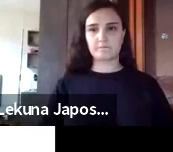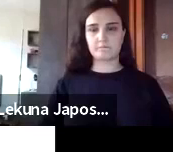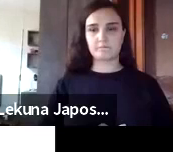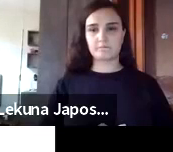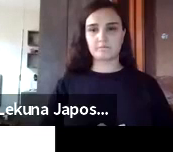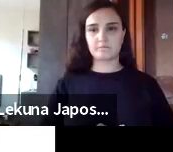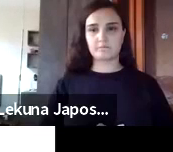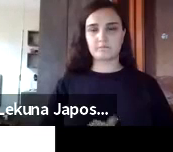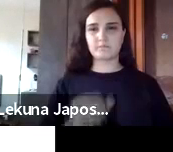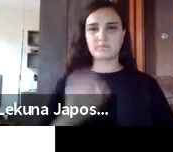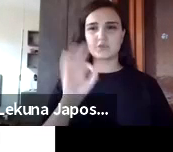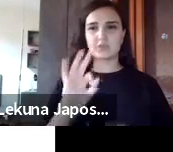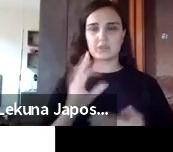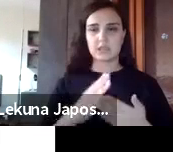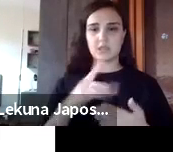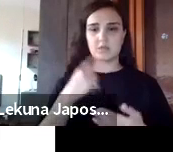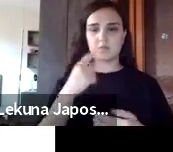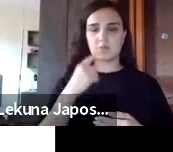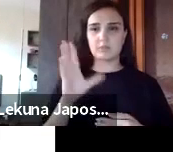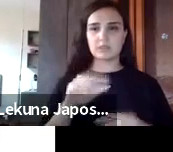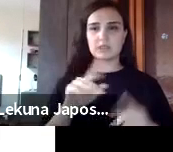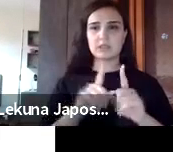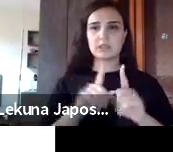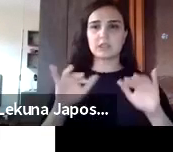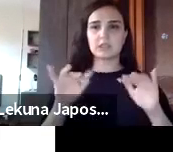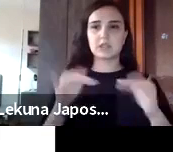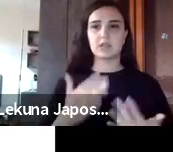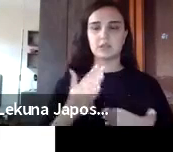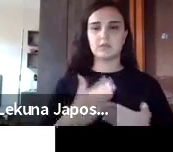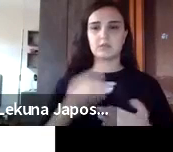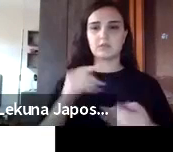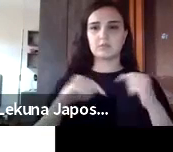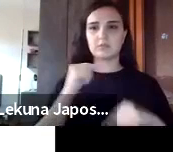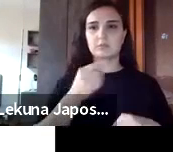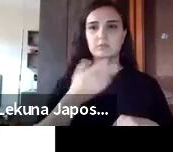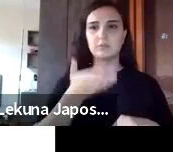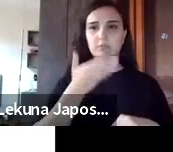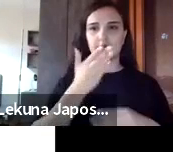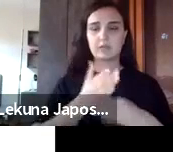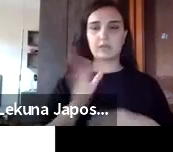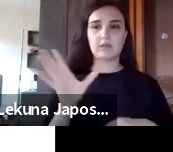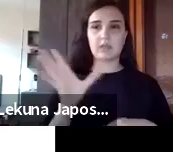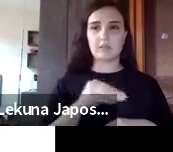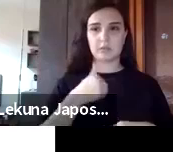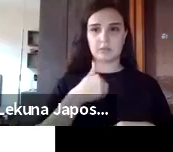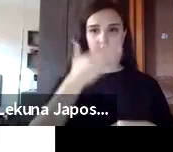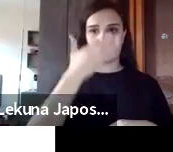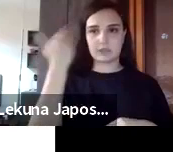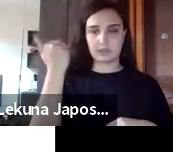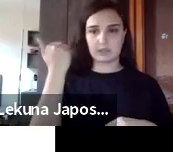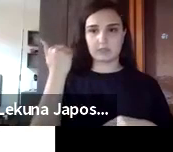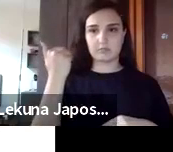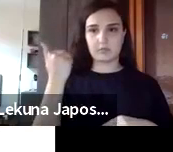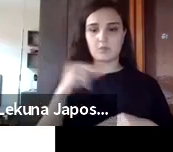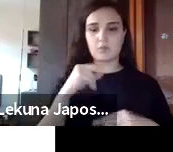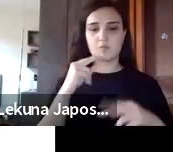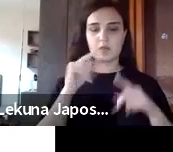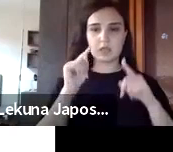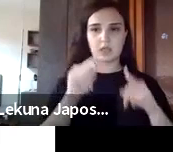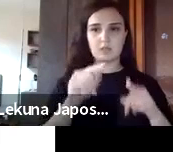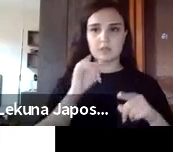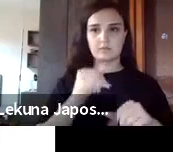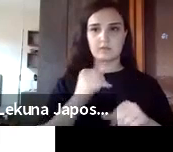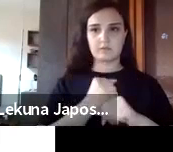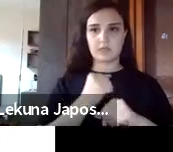ხშირად არის ხოლმე, რომ აი აღნიშნავენ, რომ ისეთი დაღლილი ვარ, ისეთი გამოფიტული ვარ, რომ ყველაფერი მავიწყდება, კონცენტრირებას ვეღარ